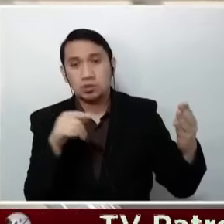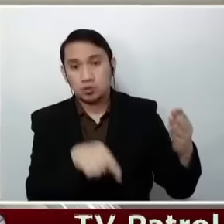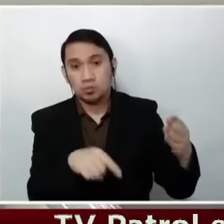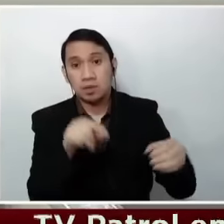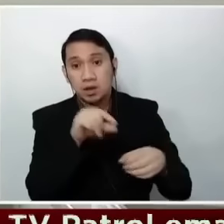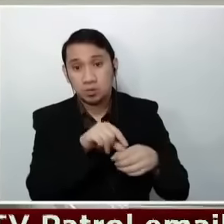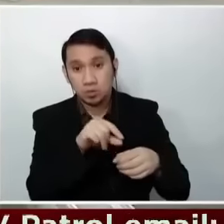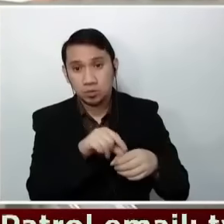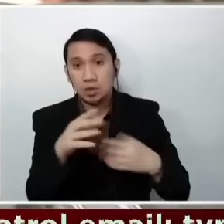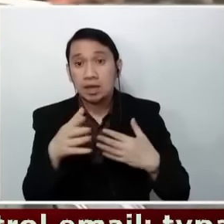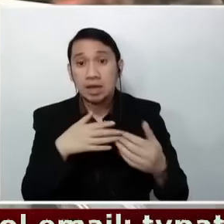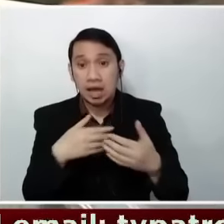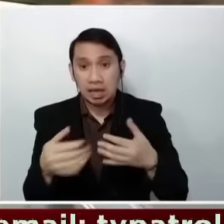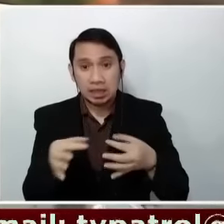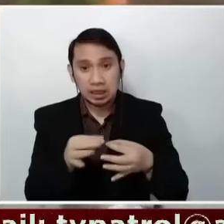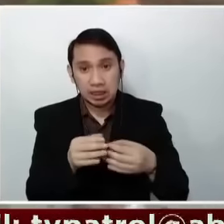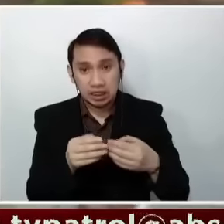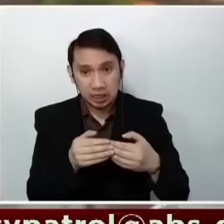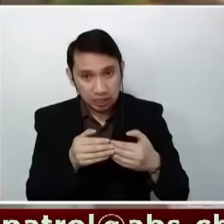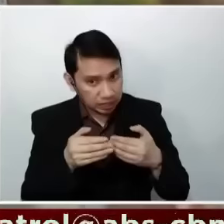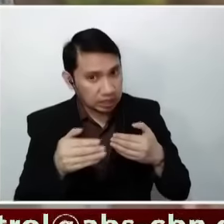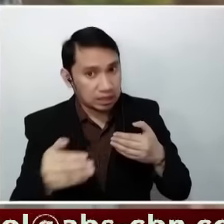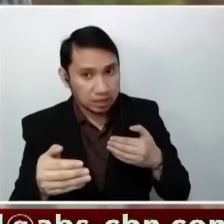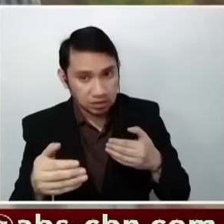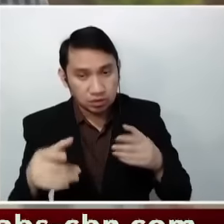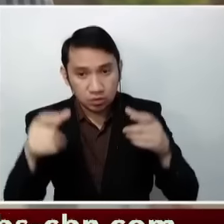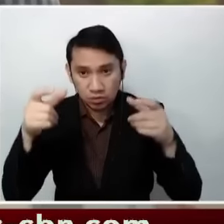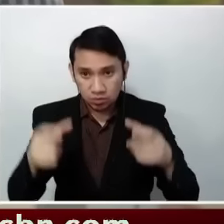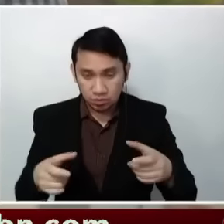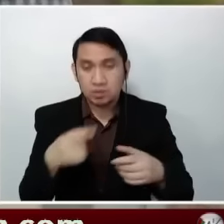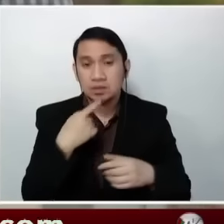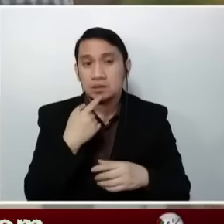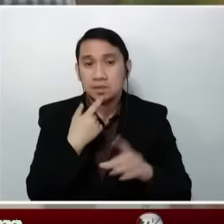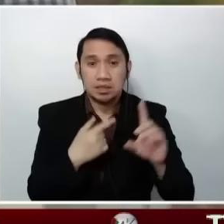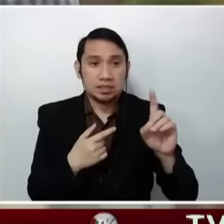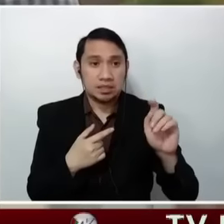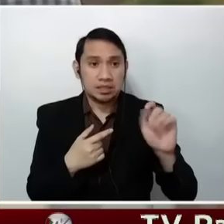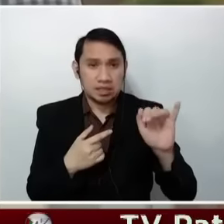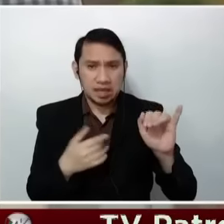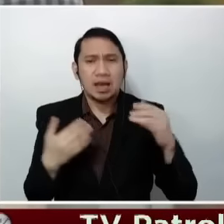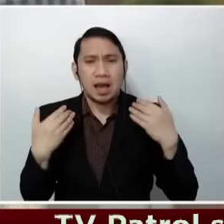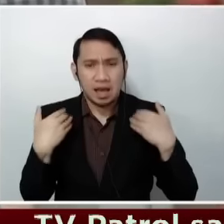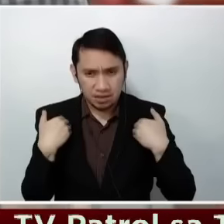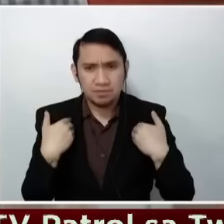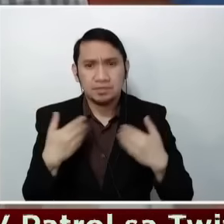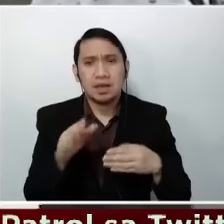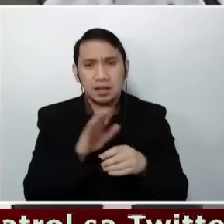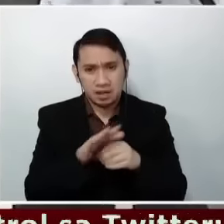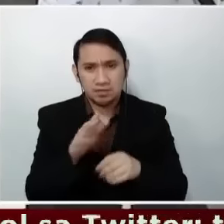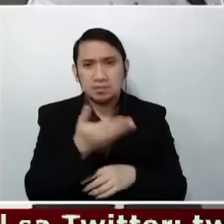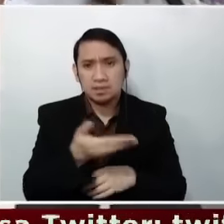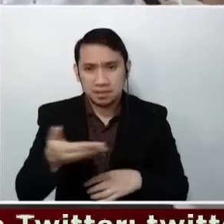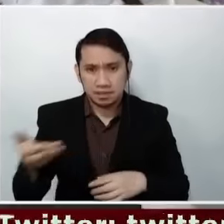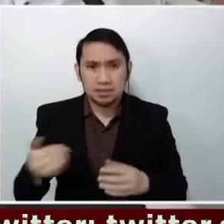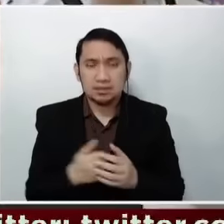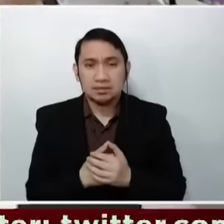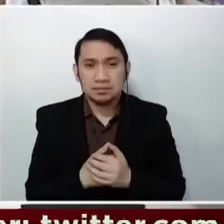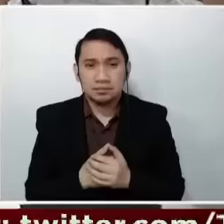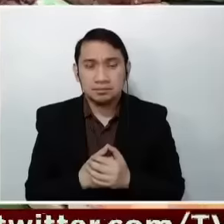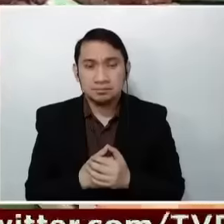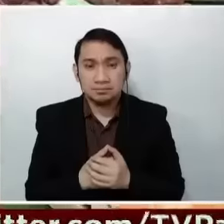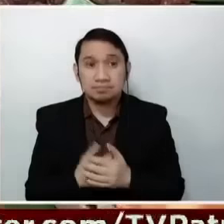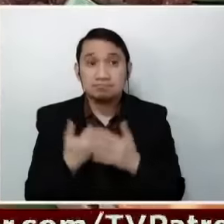kahit ma-extend pa raw ang lockdown, tiniyak ng DTI na sasapat pa rin ang supply ng mga pangunahing bilihin. Kalmado